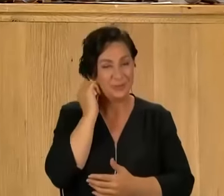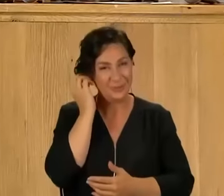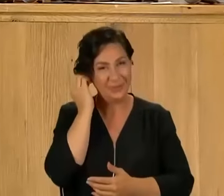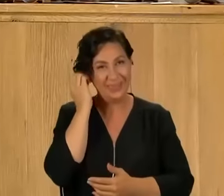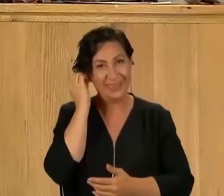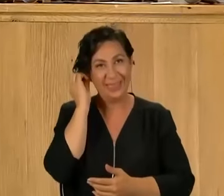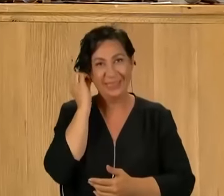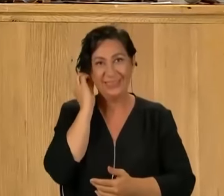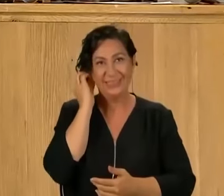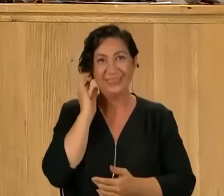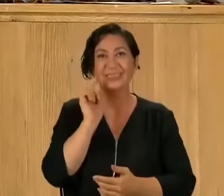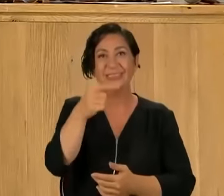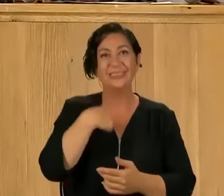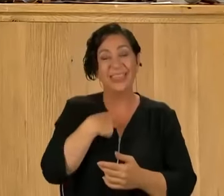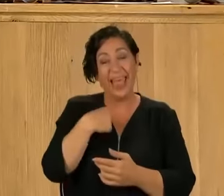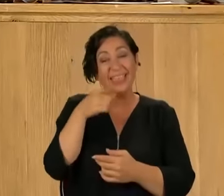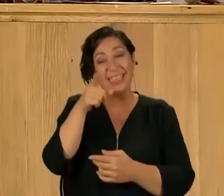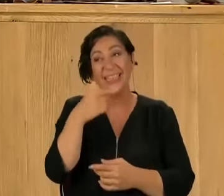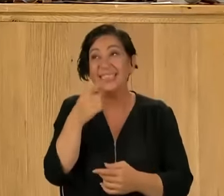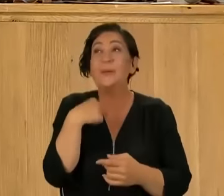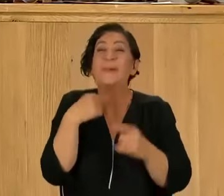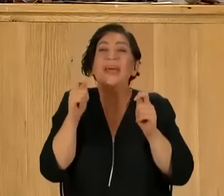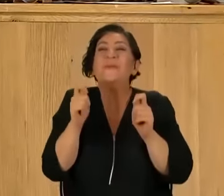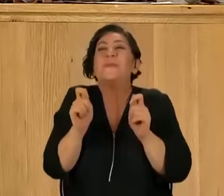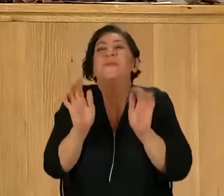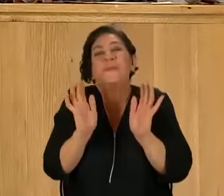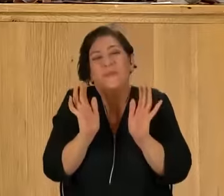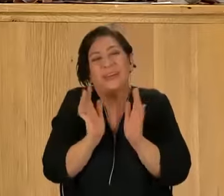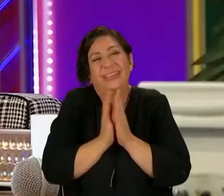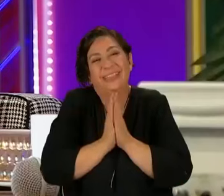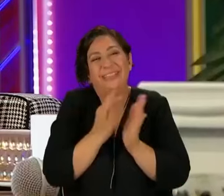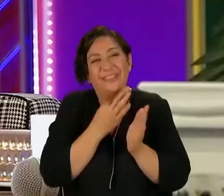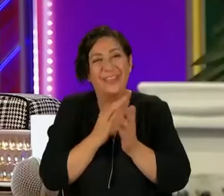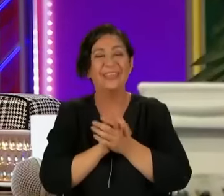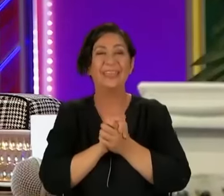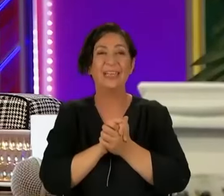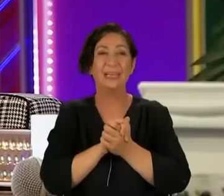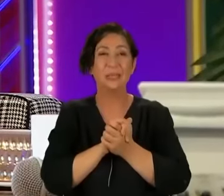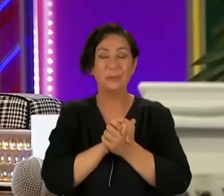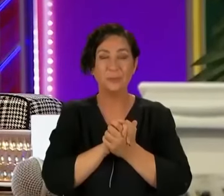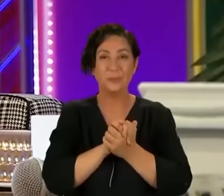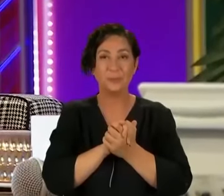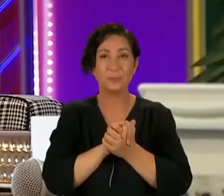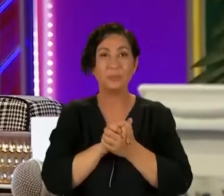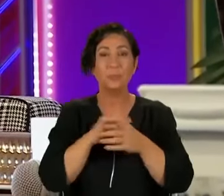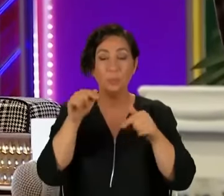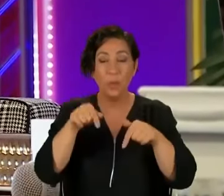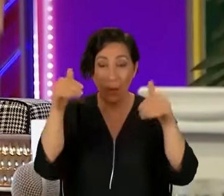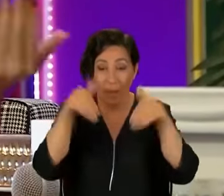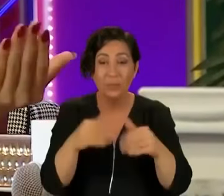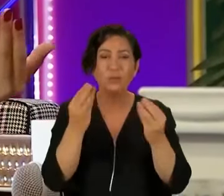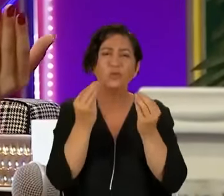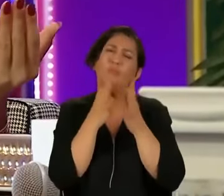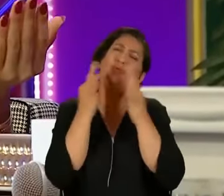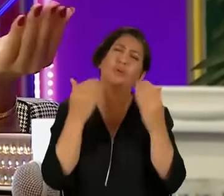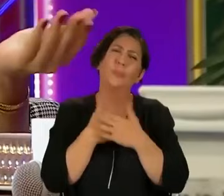bana sen diye hitap edin dediniz ama ben yine lütfen, de... Lütfen, lütfen. Ya. Lütfen, evet. Yani burada bulunmaktan